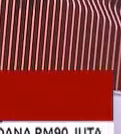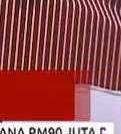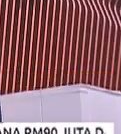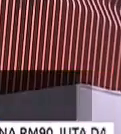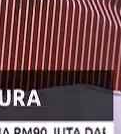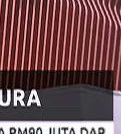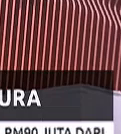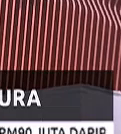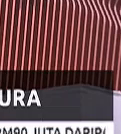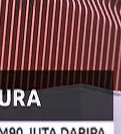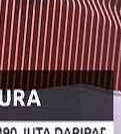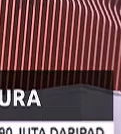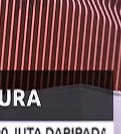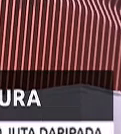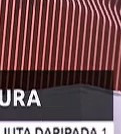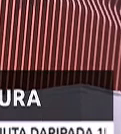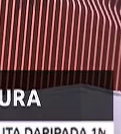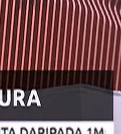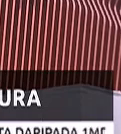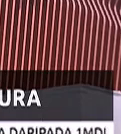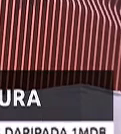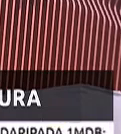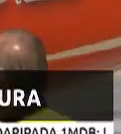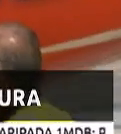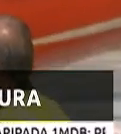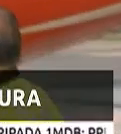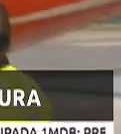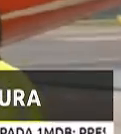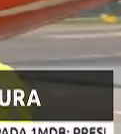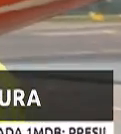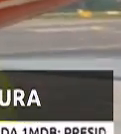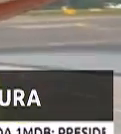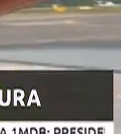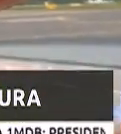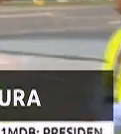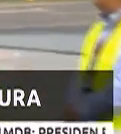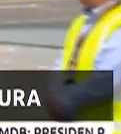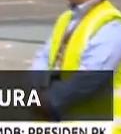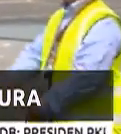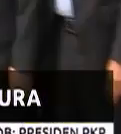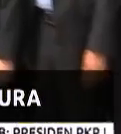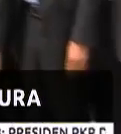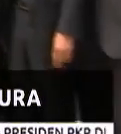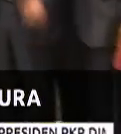Firefly sambung semula penerbangan di lapangan terbang Seletar hari ini.